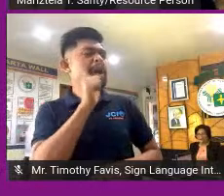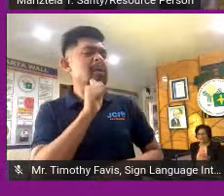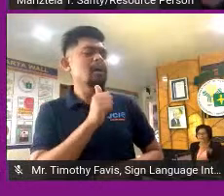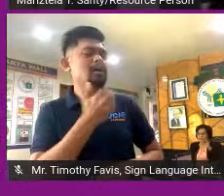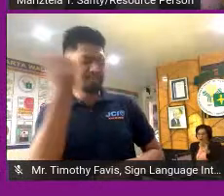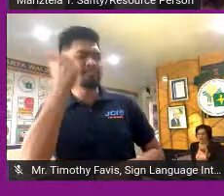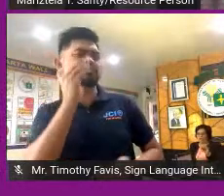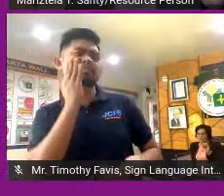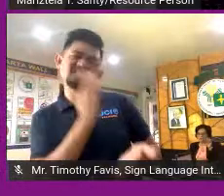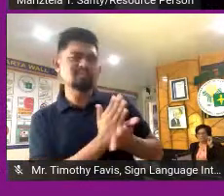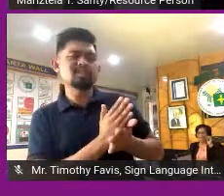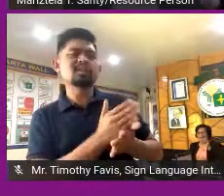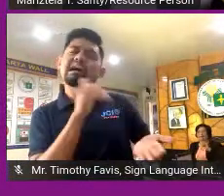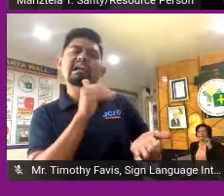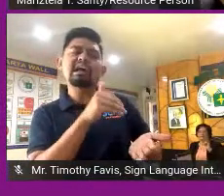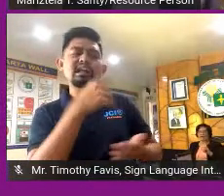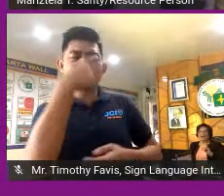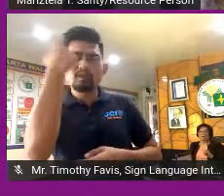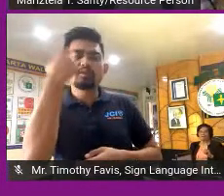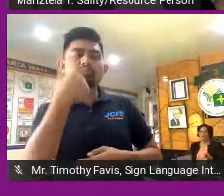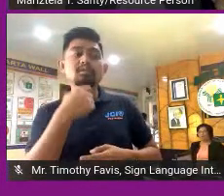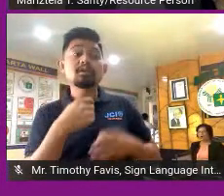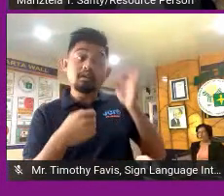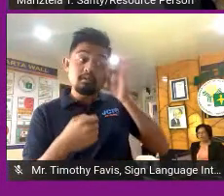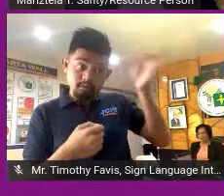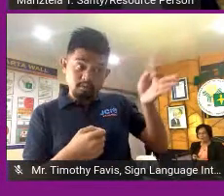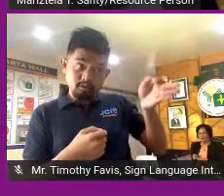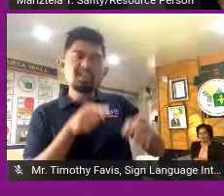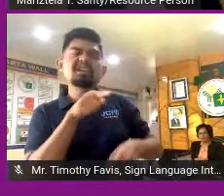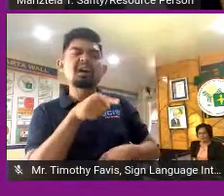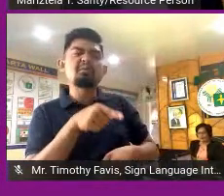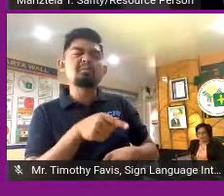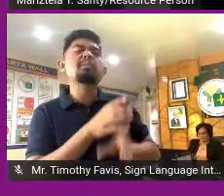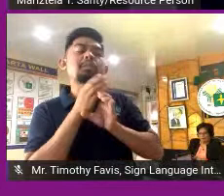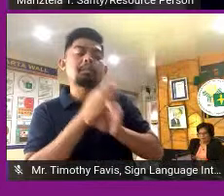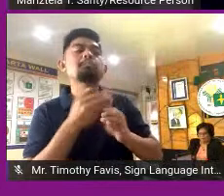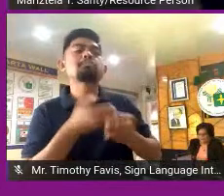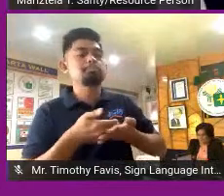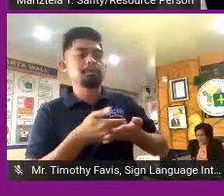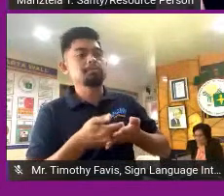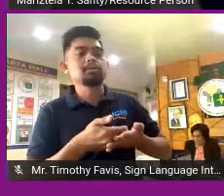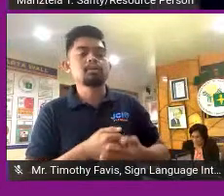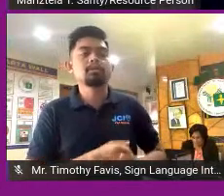Lalaki ka, ito ang parang dinidiktahan mo kung ano ba ang